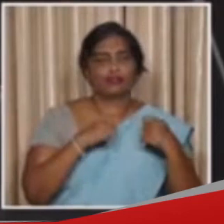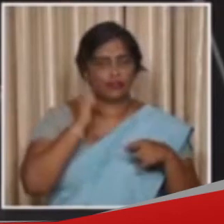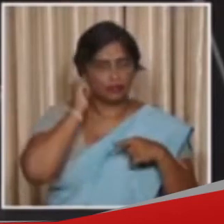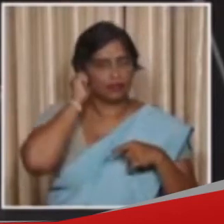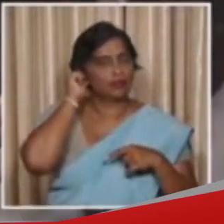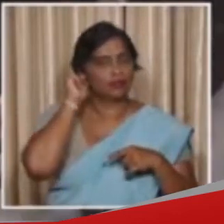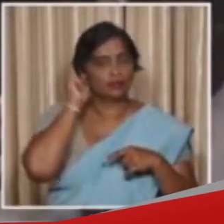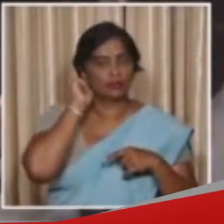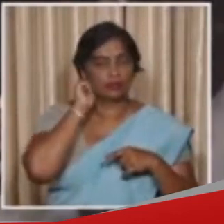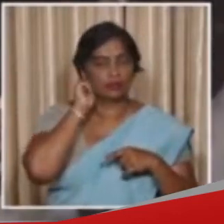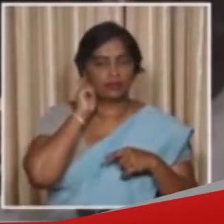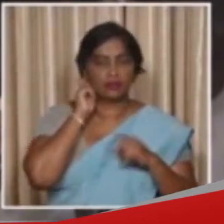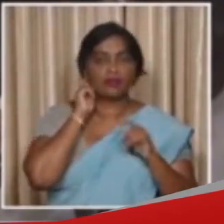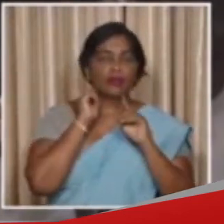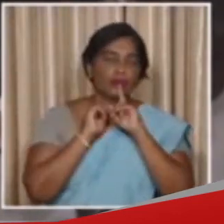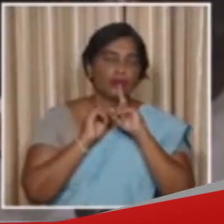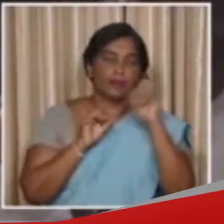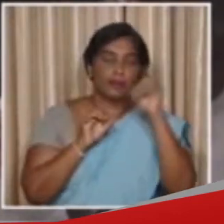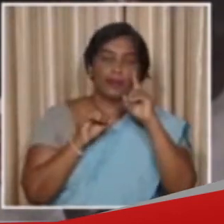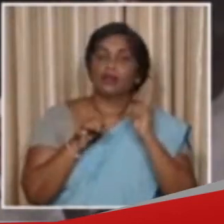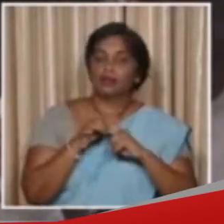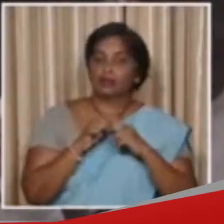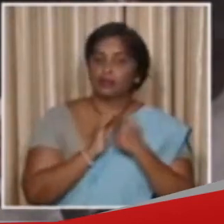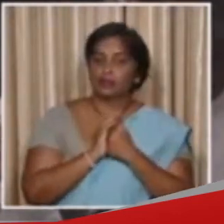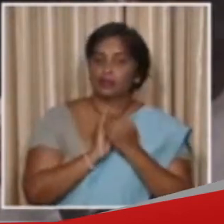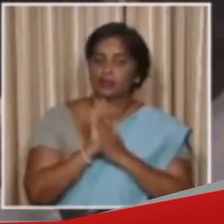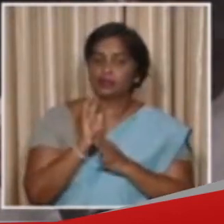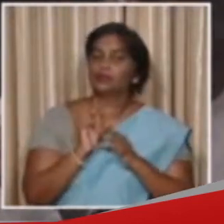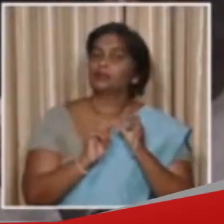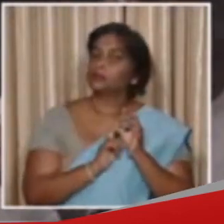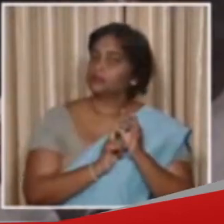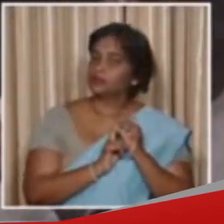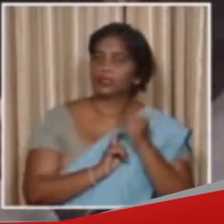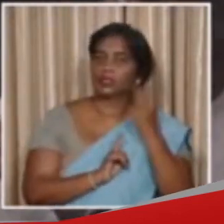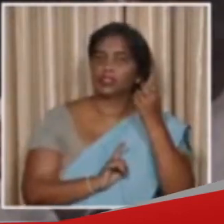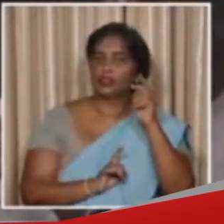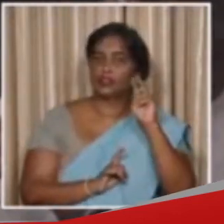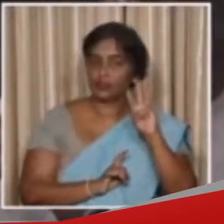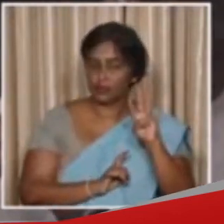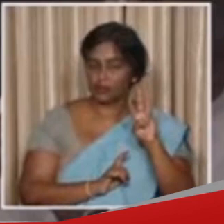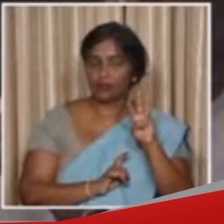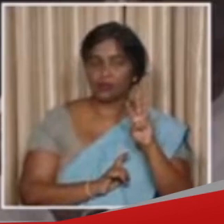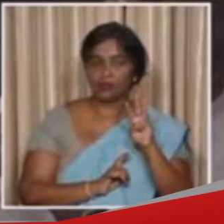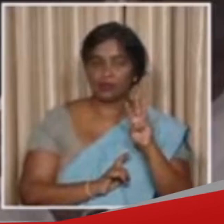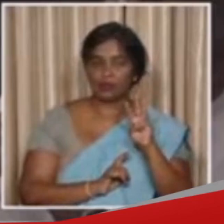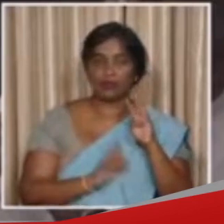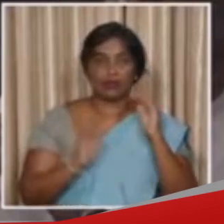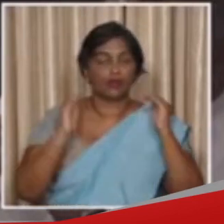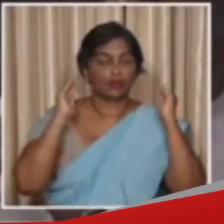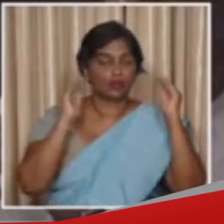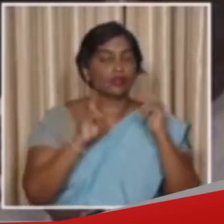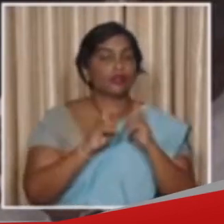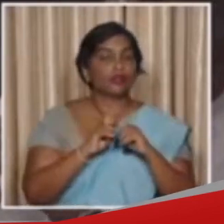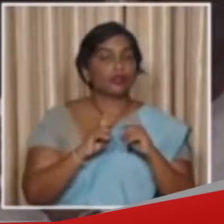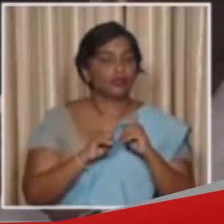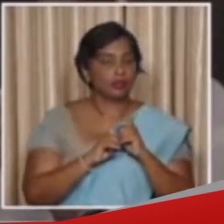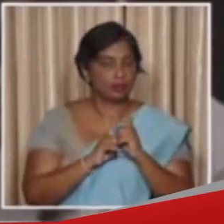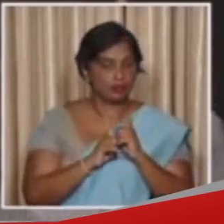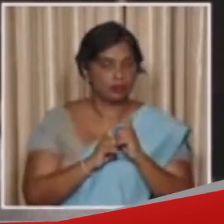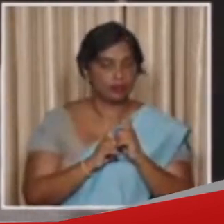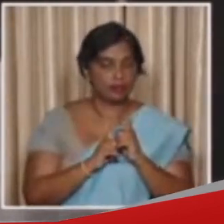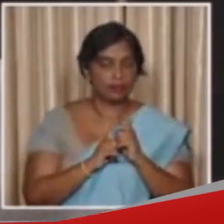अडवेदाला पलवी प्रश्न आवे गार मंत्री तुम्हें यदा शिशुतुने एलोकेशन का हाई एडुकेशन रिकरेंट एंड